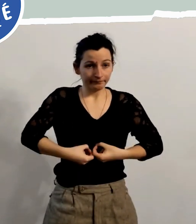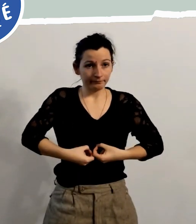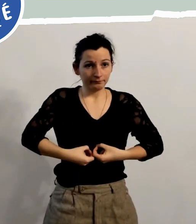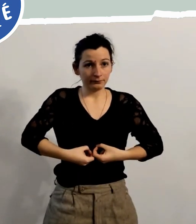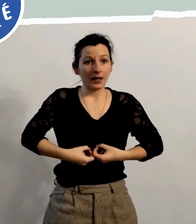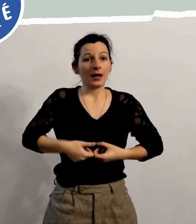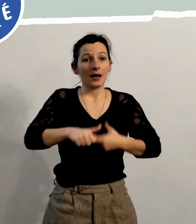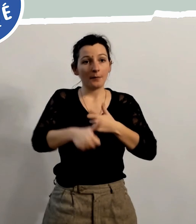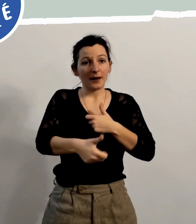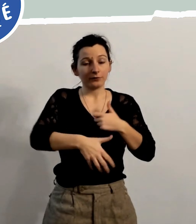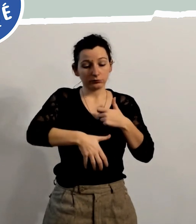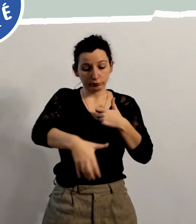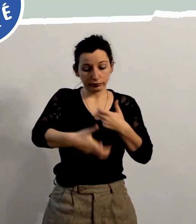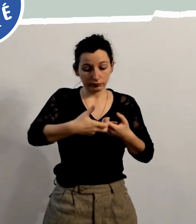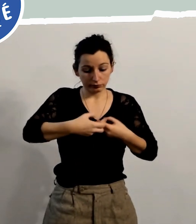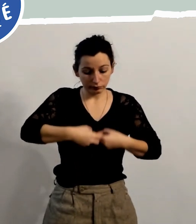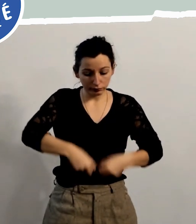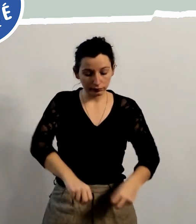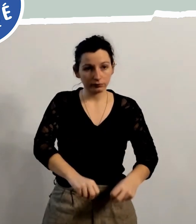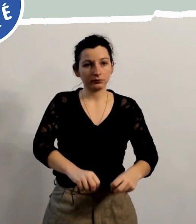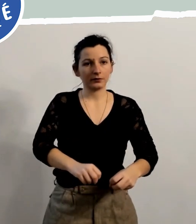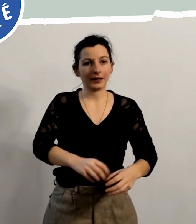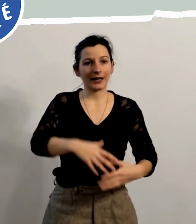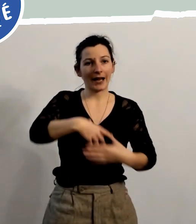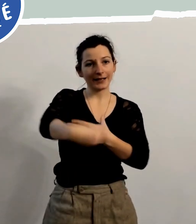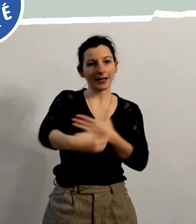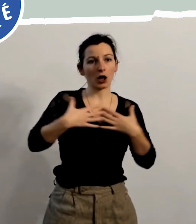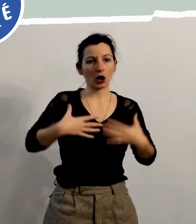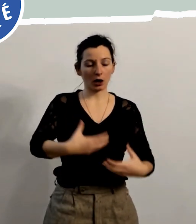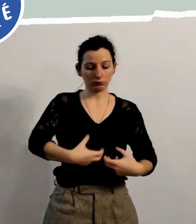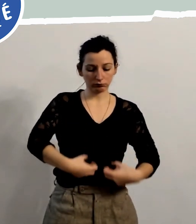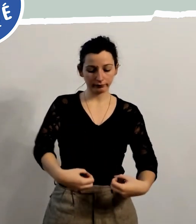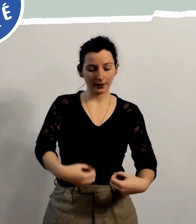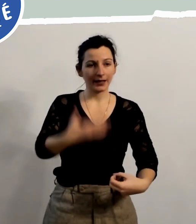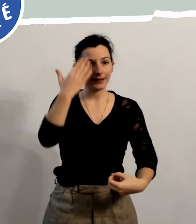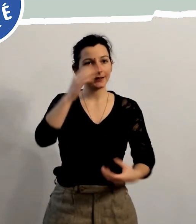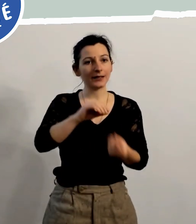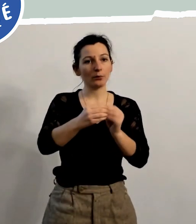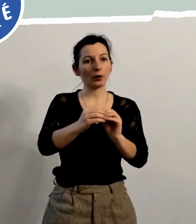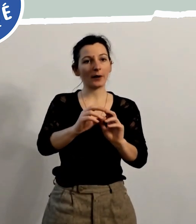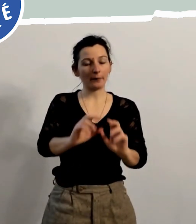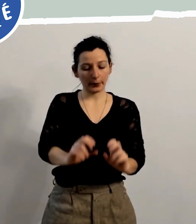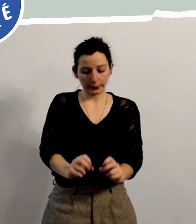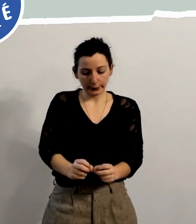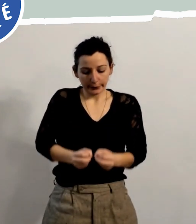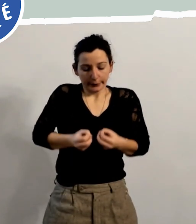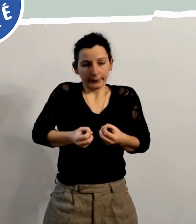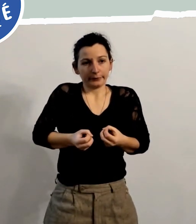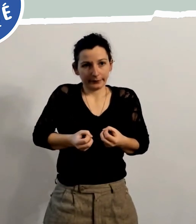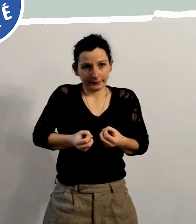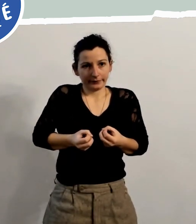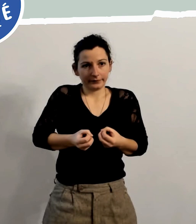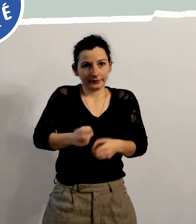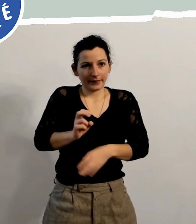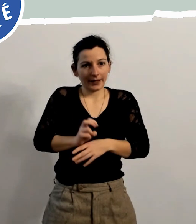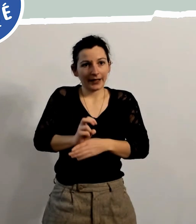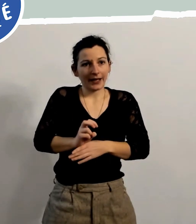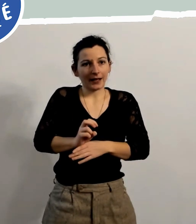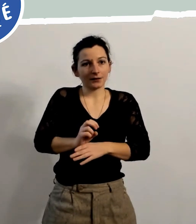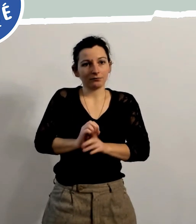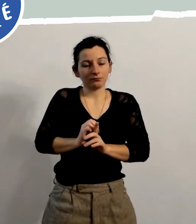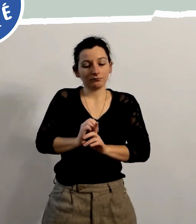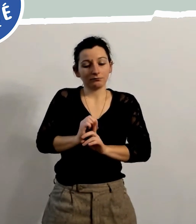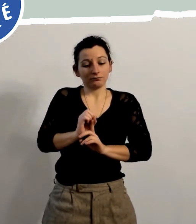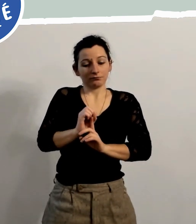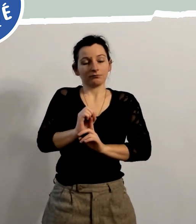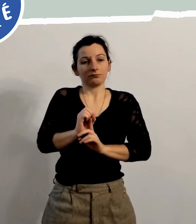grossesse, il migre, il descend dans les bourses à l'extérieur du corps. Eh bien, s'il y a une anomalie de migration, s'il reste dans le corps, à une température plus